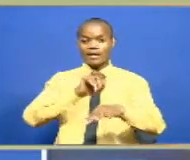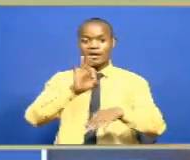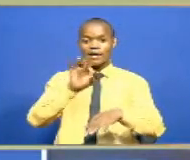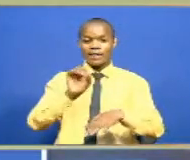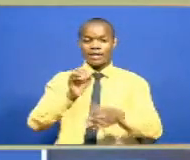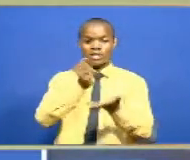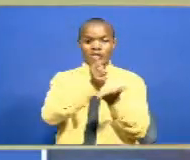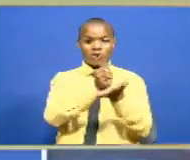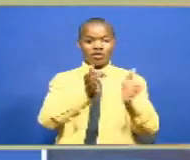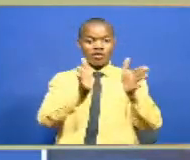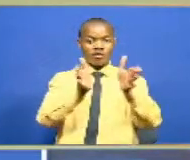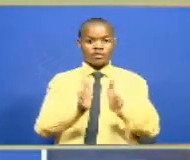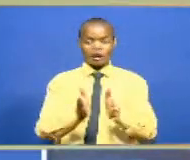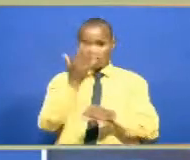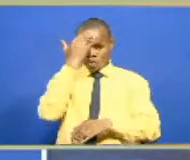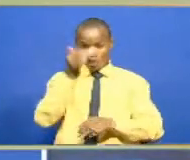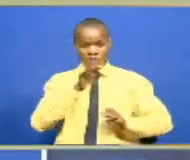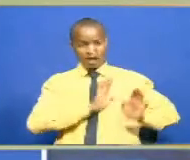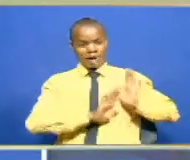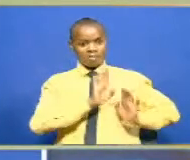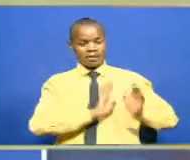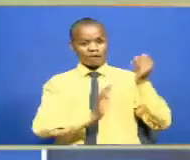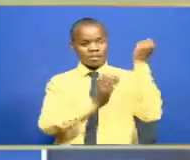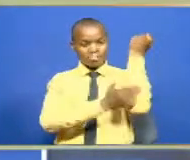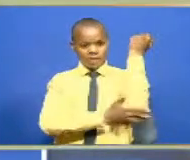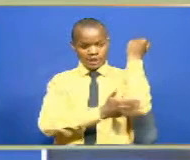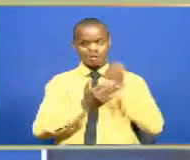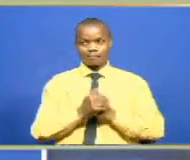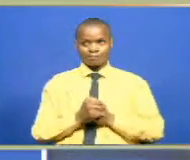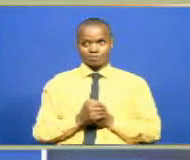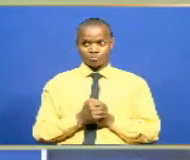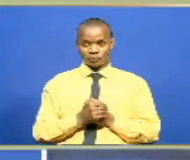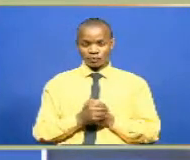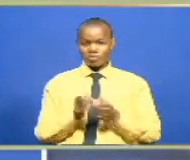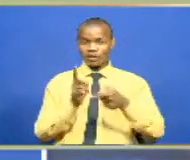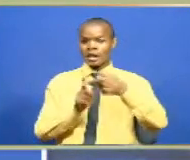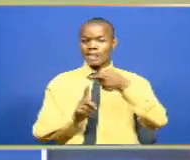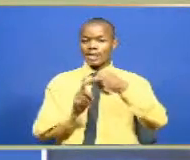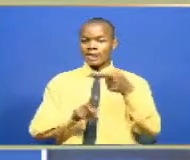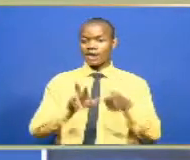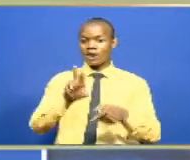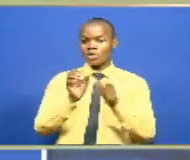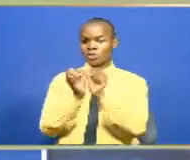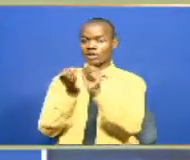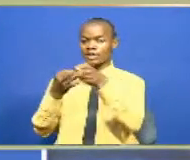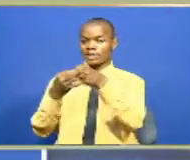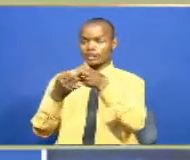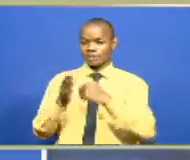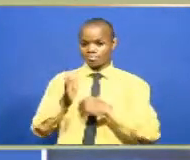Officers over misconduct. That was 2018. In